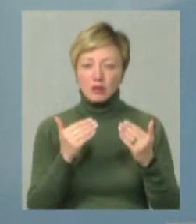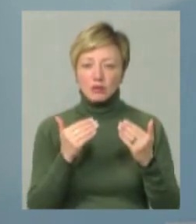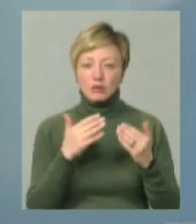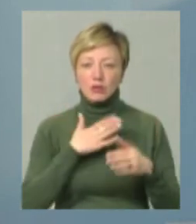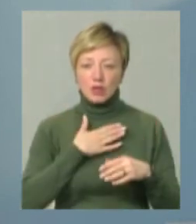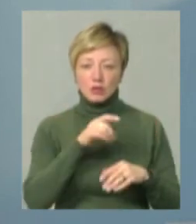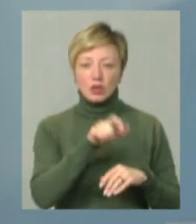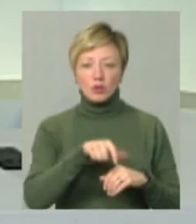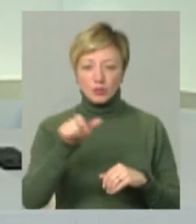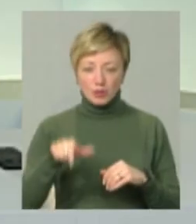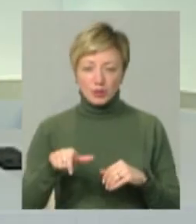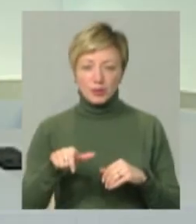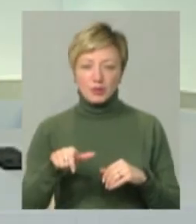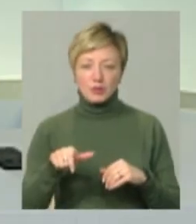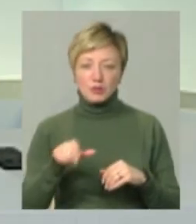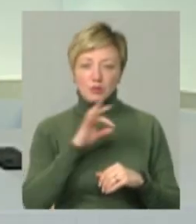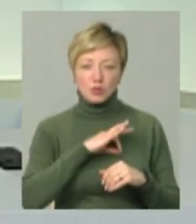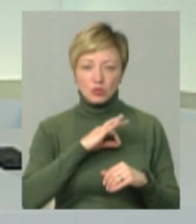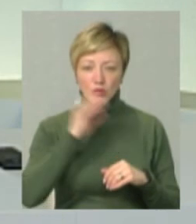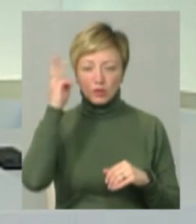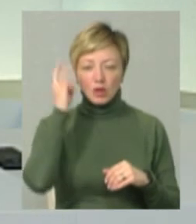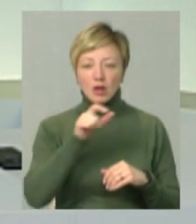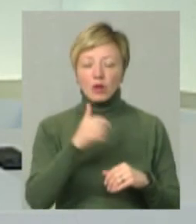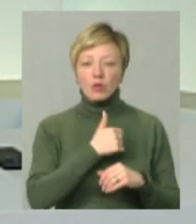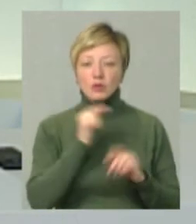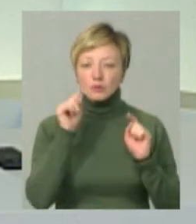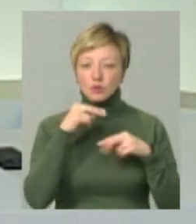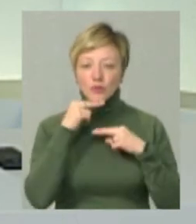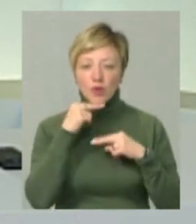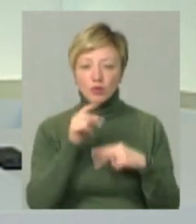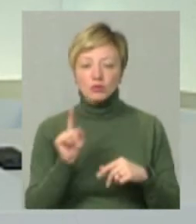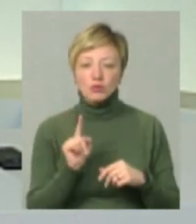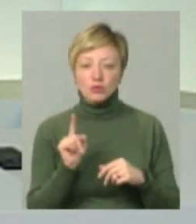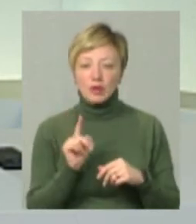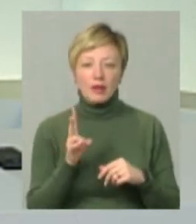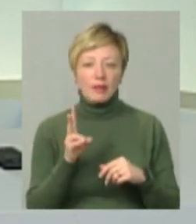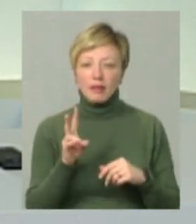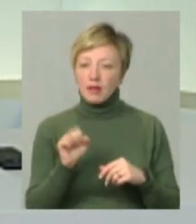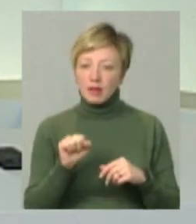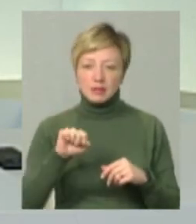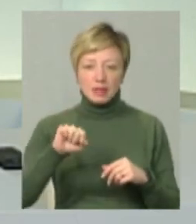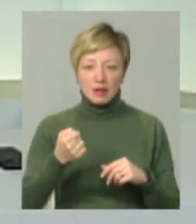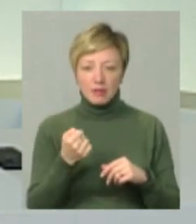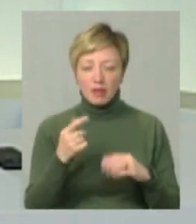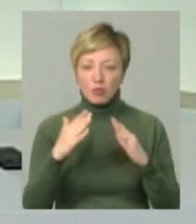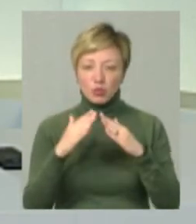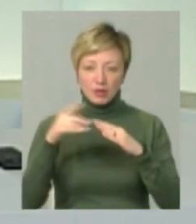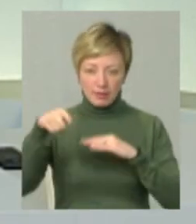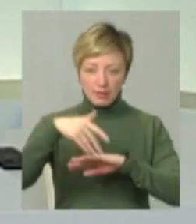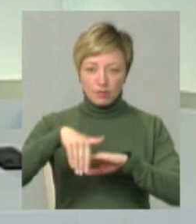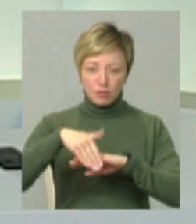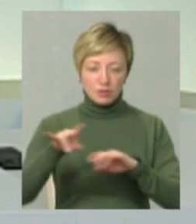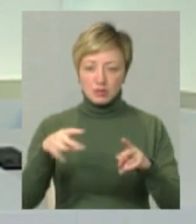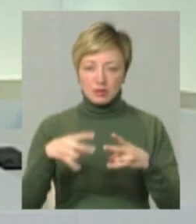наших споживачів, до подолян, хотів би звернути увагу, щоб не закривали крани на